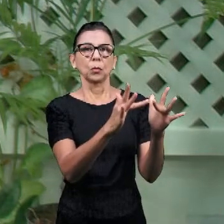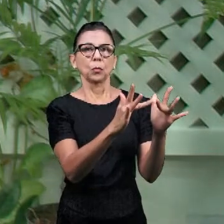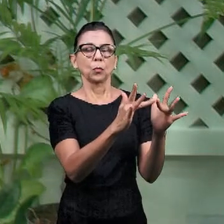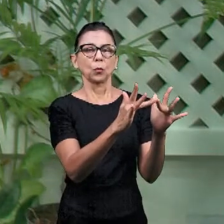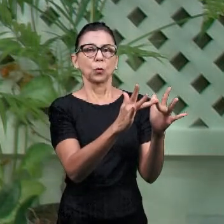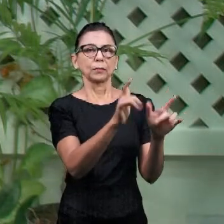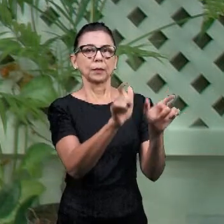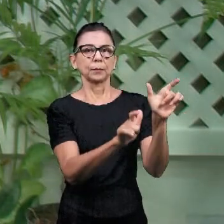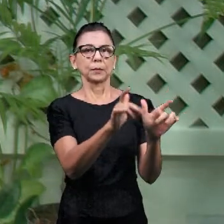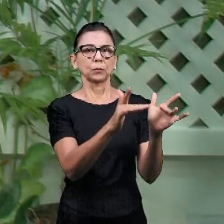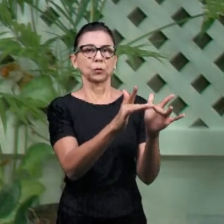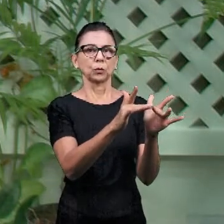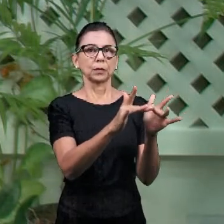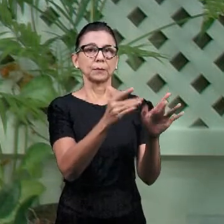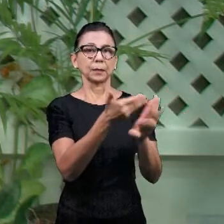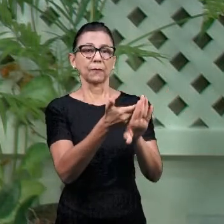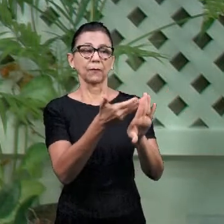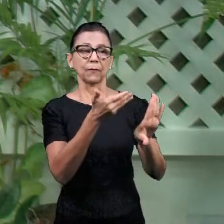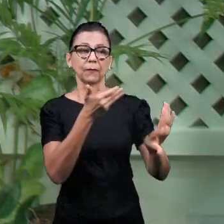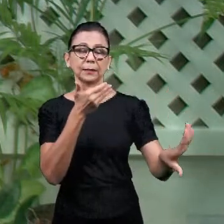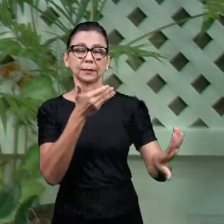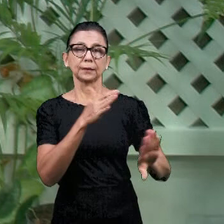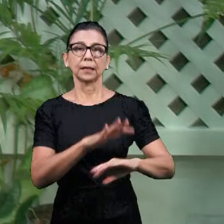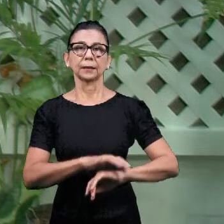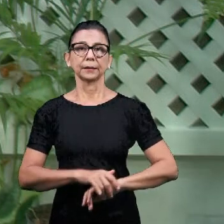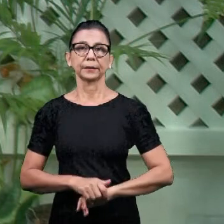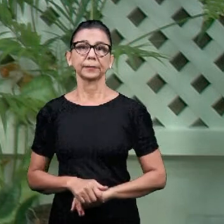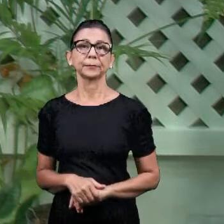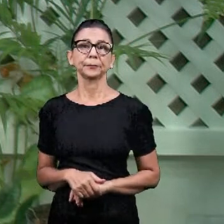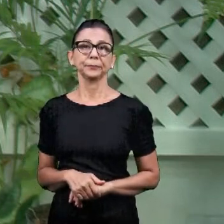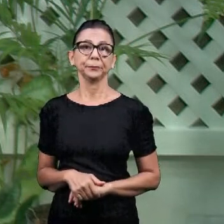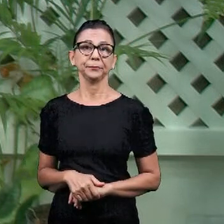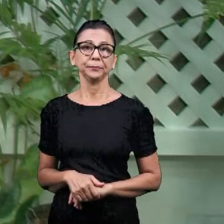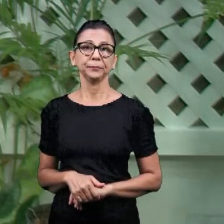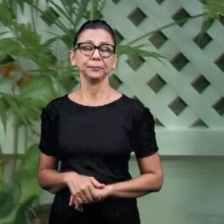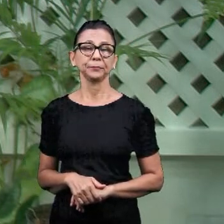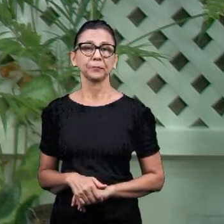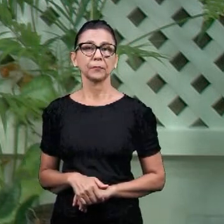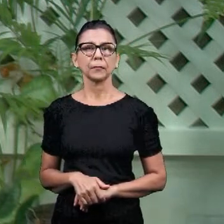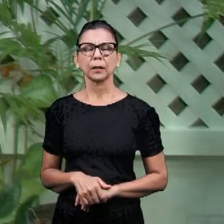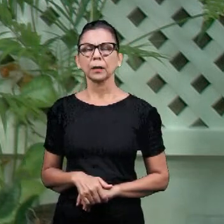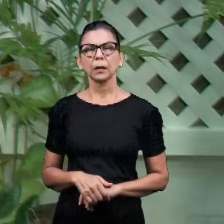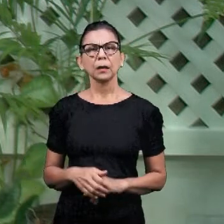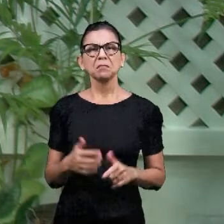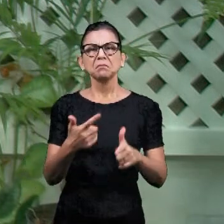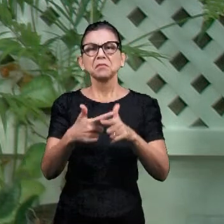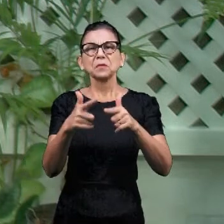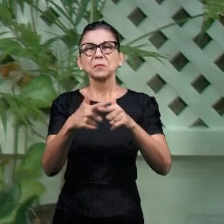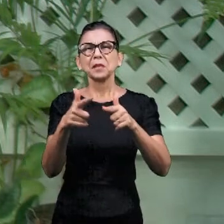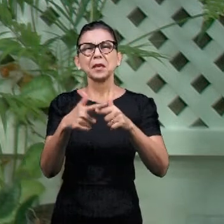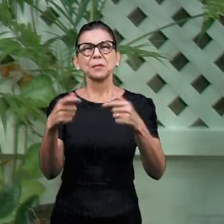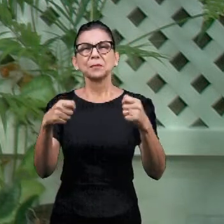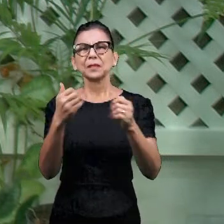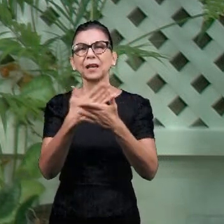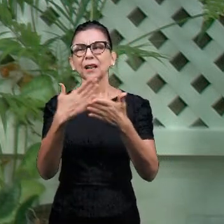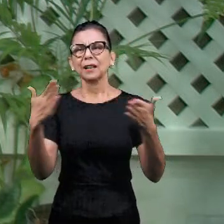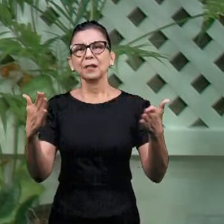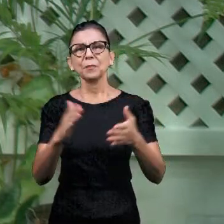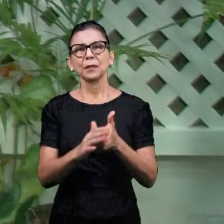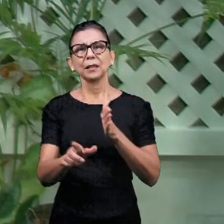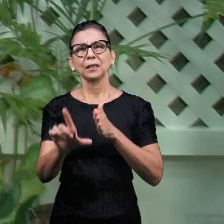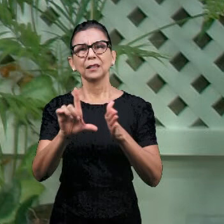cela. Gardez vos distances, comme est orienté. Mais voyez bien, ce problème, il doit